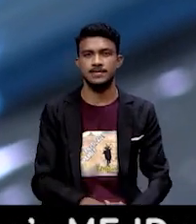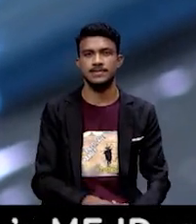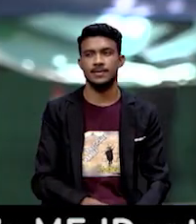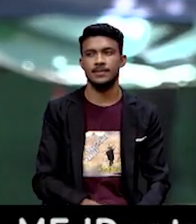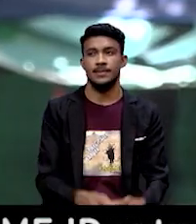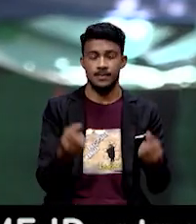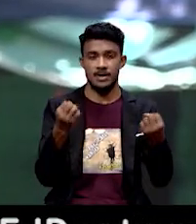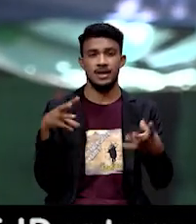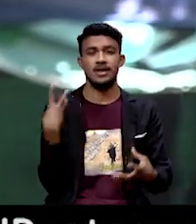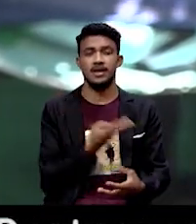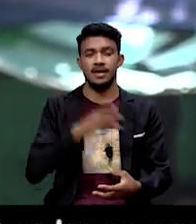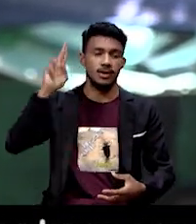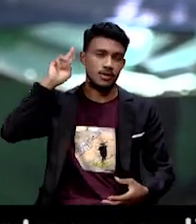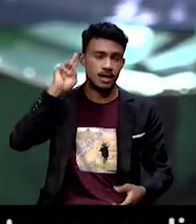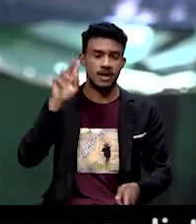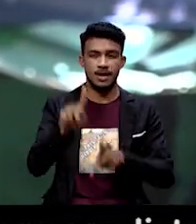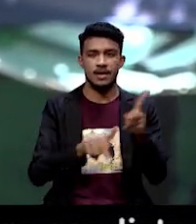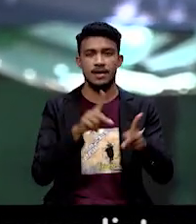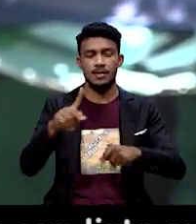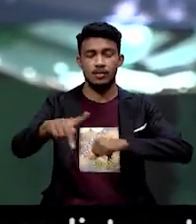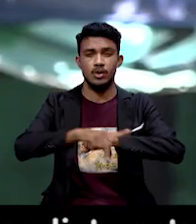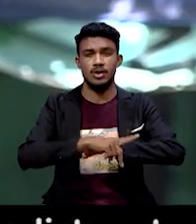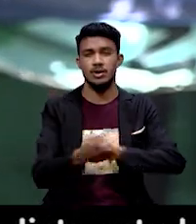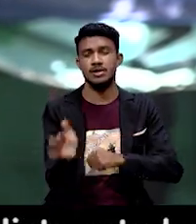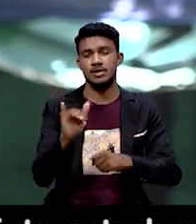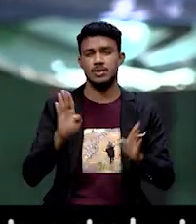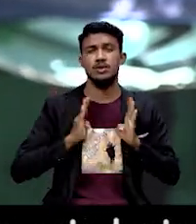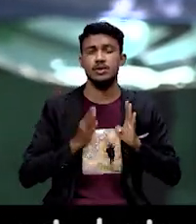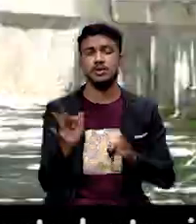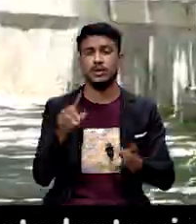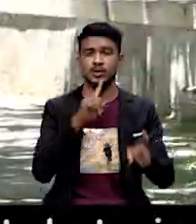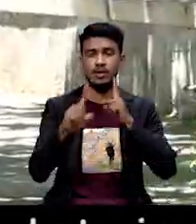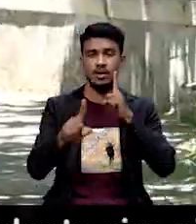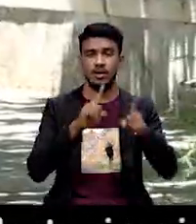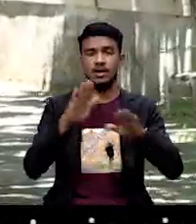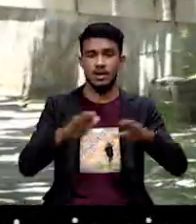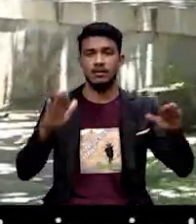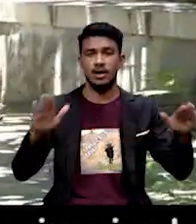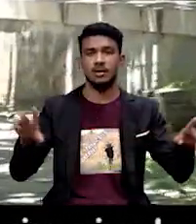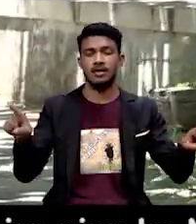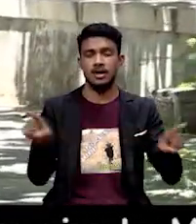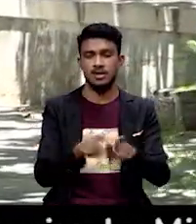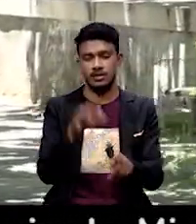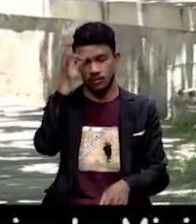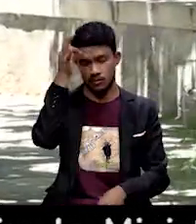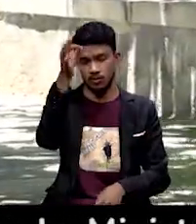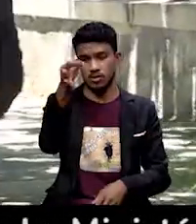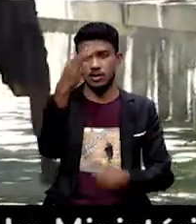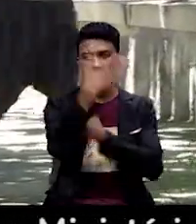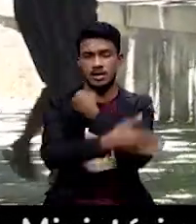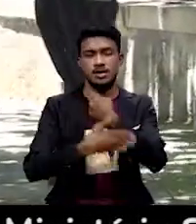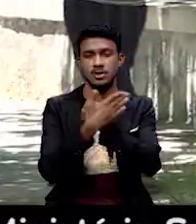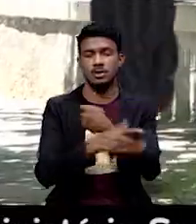Da la barak itarona itane politika na insira hateten katak, la barek mak futuro ba nasaun, mai